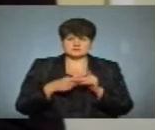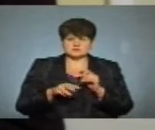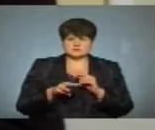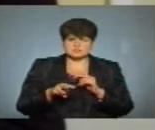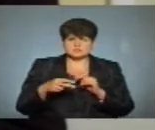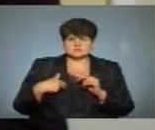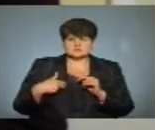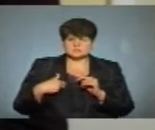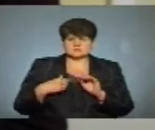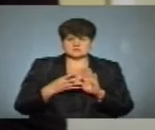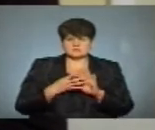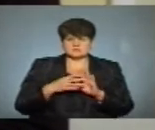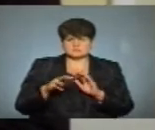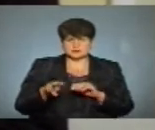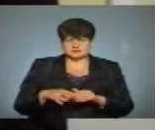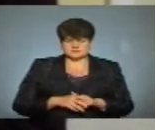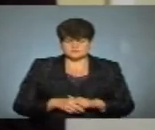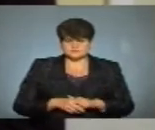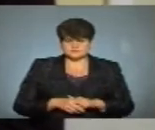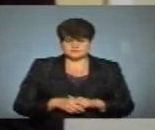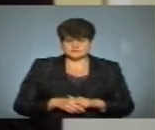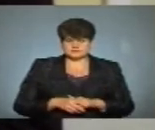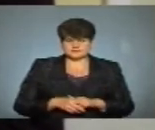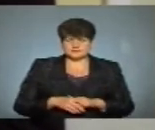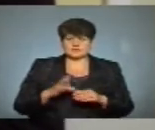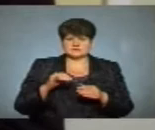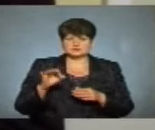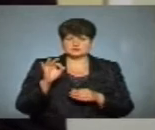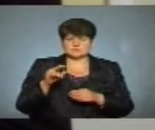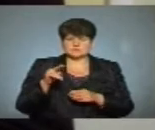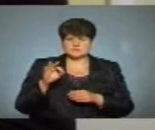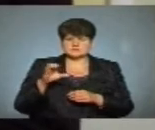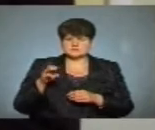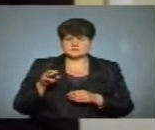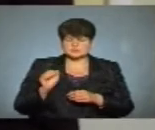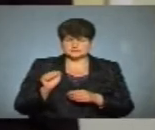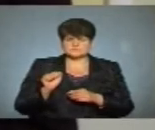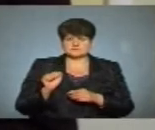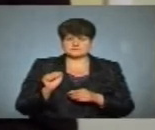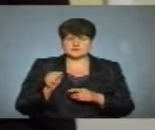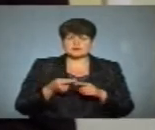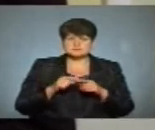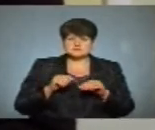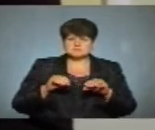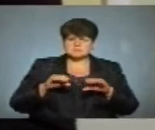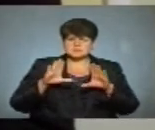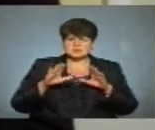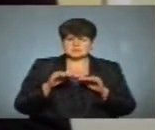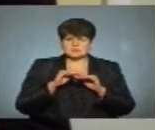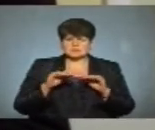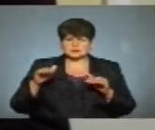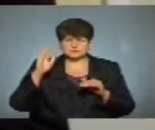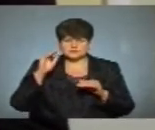по Заліщиках в межах 9 метрів над нулем поста. Такі підняття рівня води